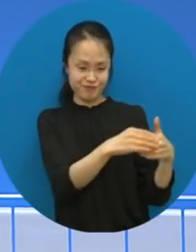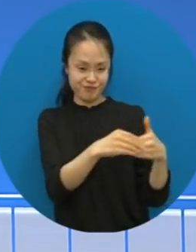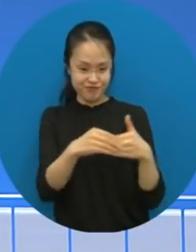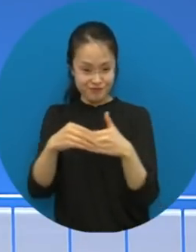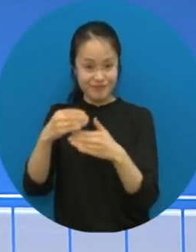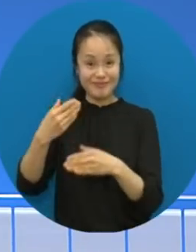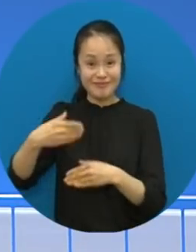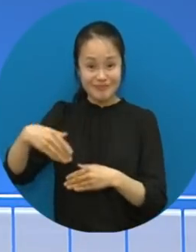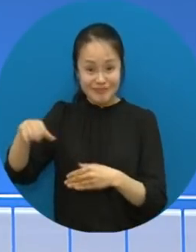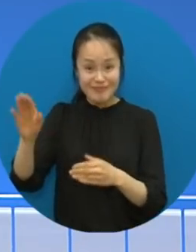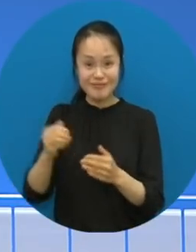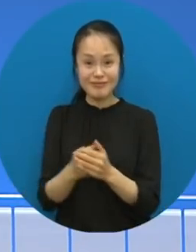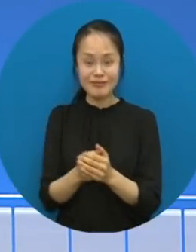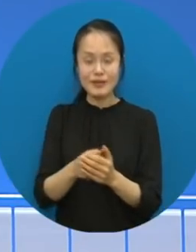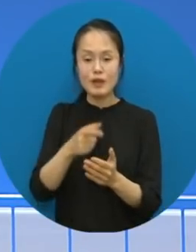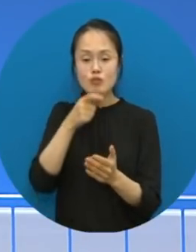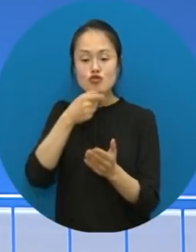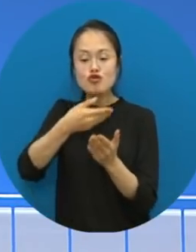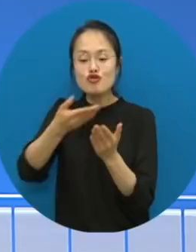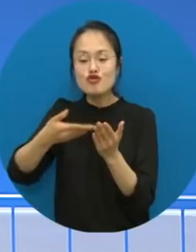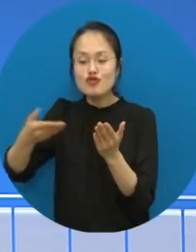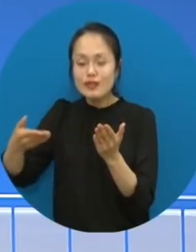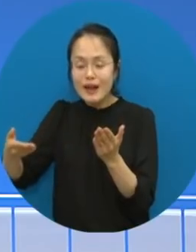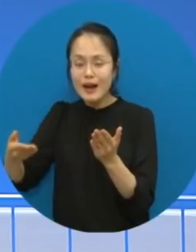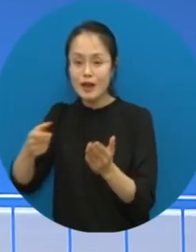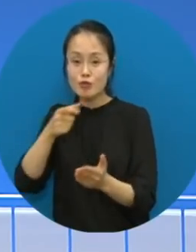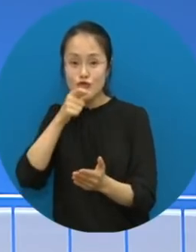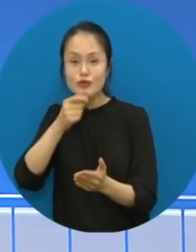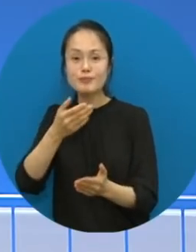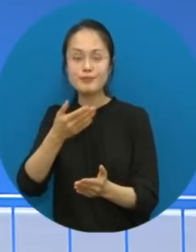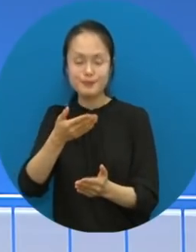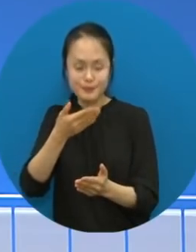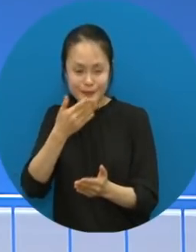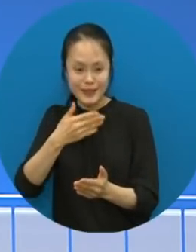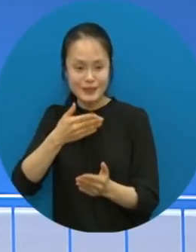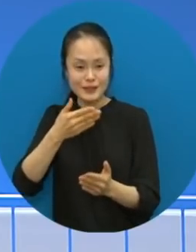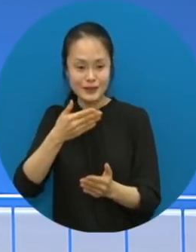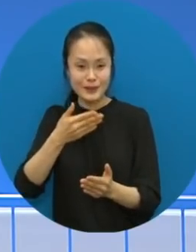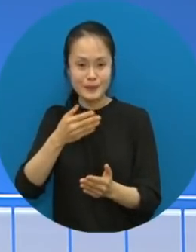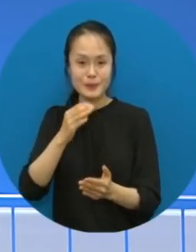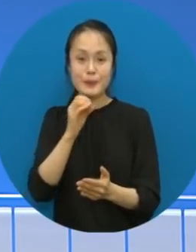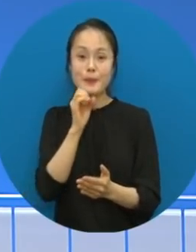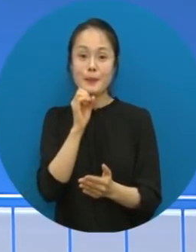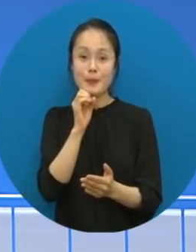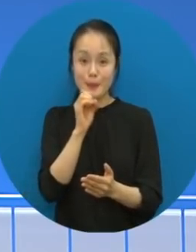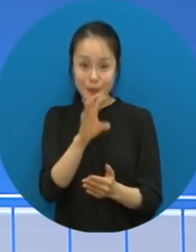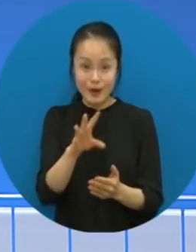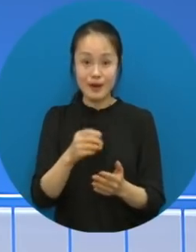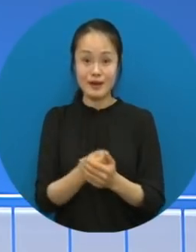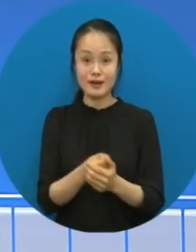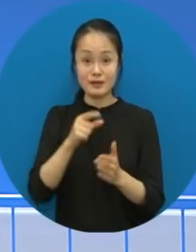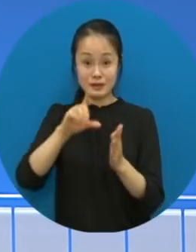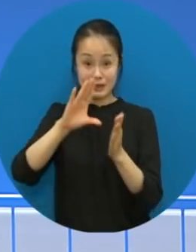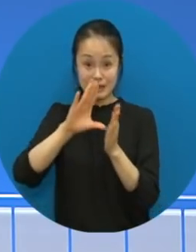그래서 물가에 개울가에서 물을 마시게 하시지요. 근데 그때 딱 300만